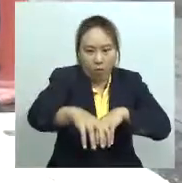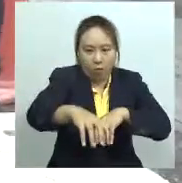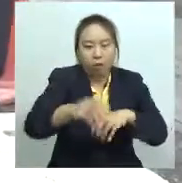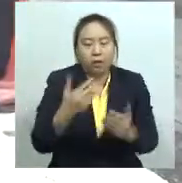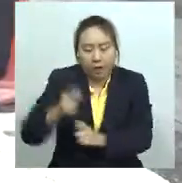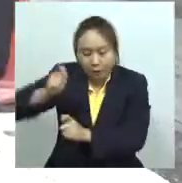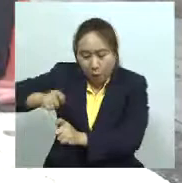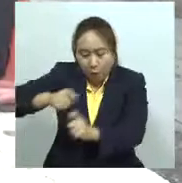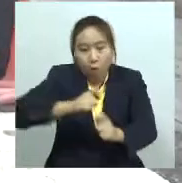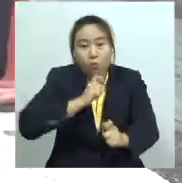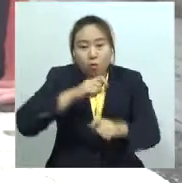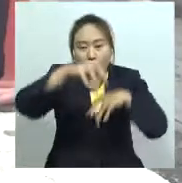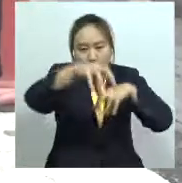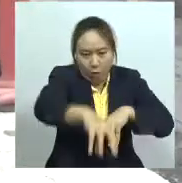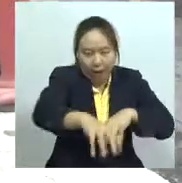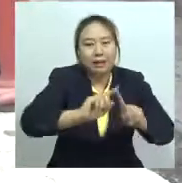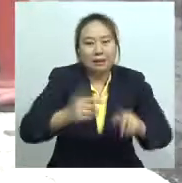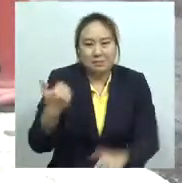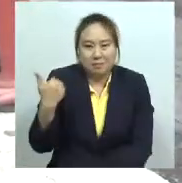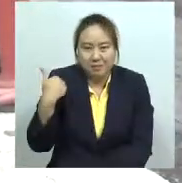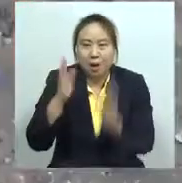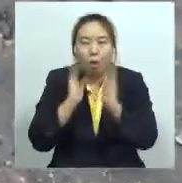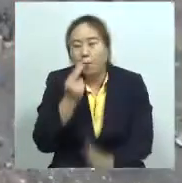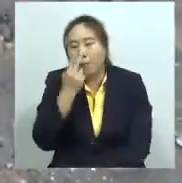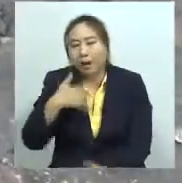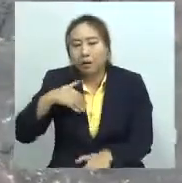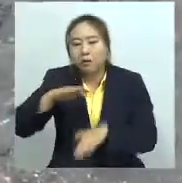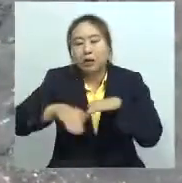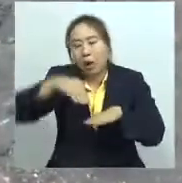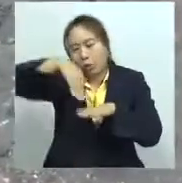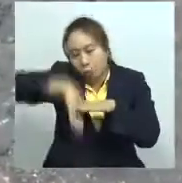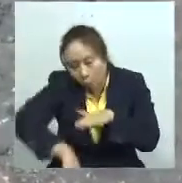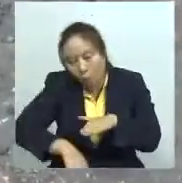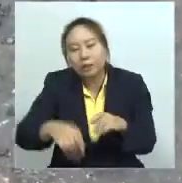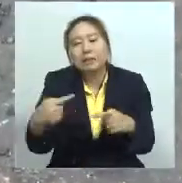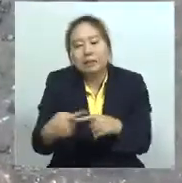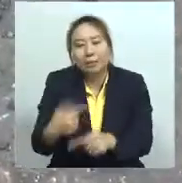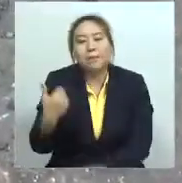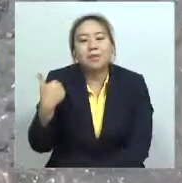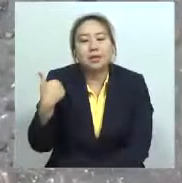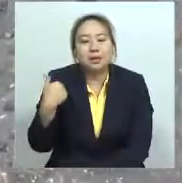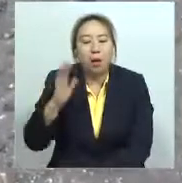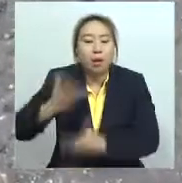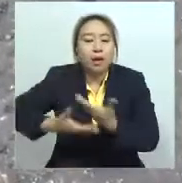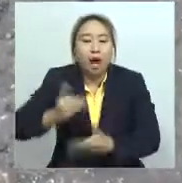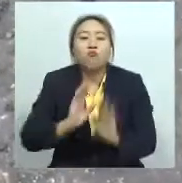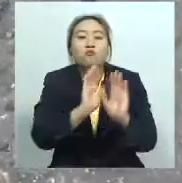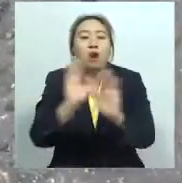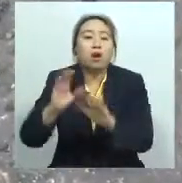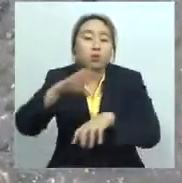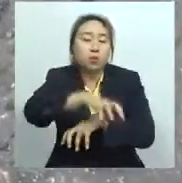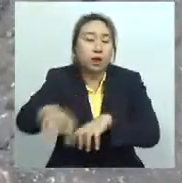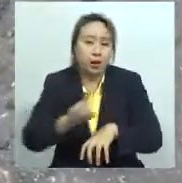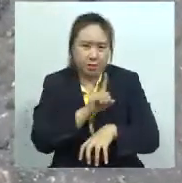การปรับปรุงซ่อมแซมแต่ว่าก็มาเกิดเหตุการณ์ว่ามีคนตกลงไปในท่อจนได้รับบาดเจ็บซะก่อนพ่อค้าแม่ค้าฝากไปถึงหน่วยงานที่เกี่ยว